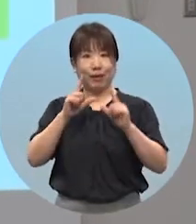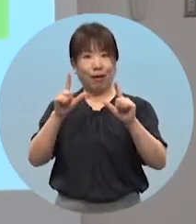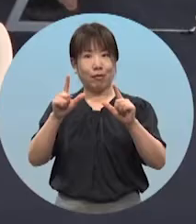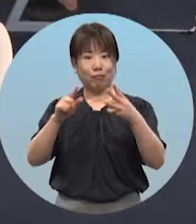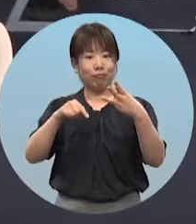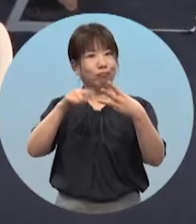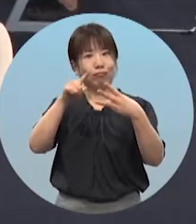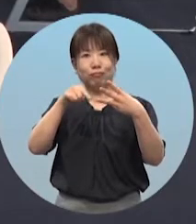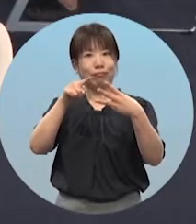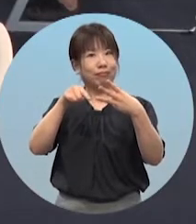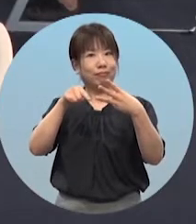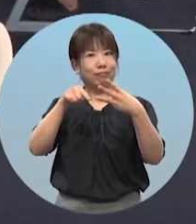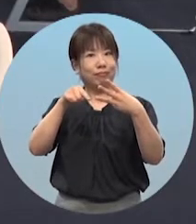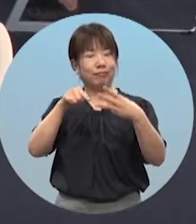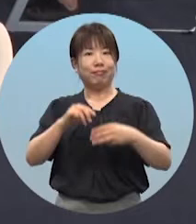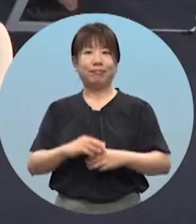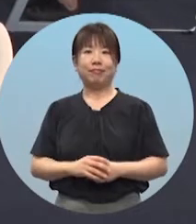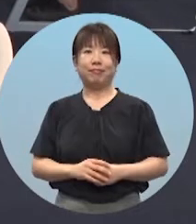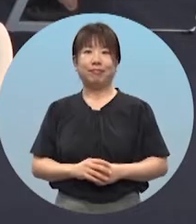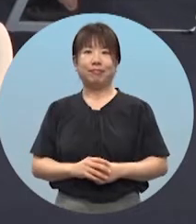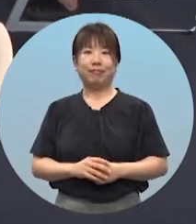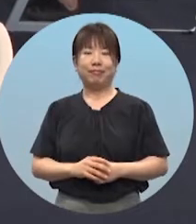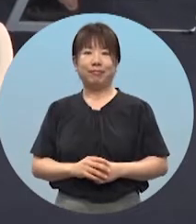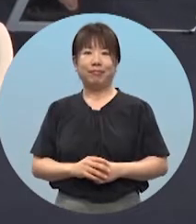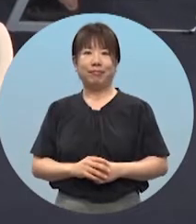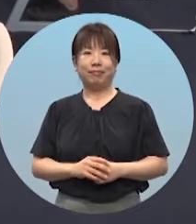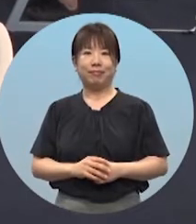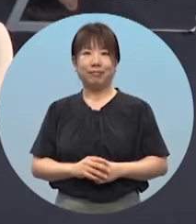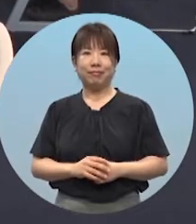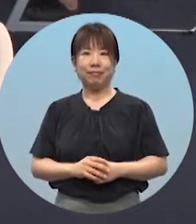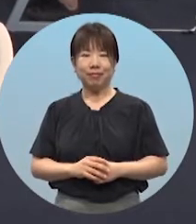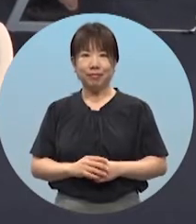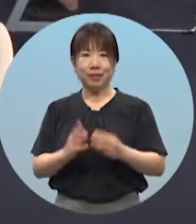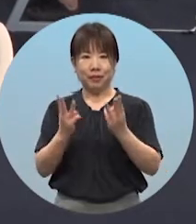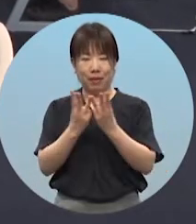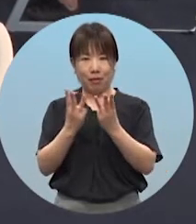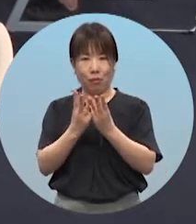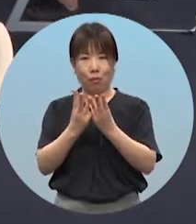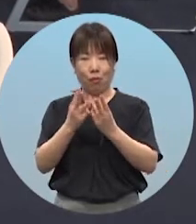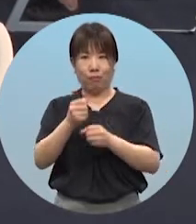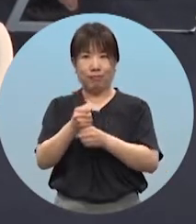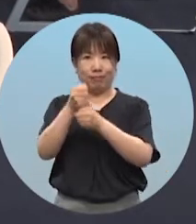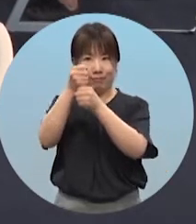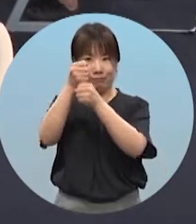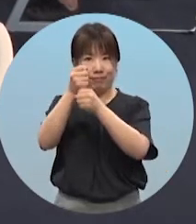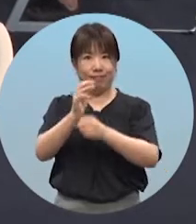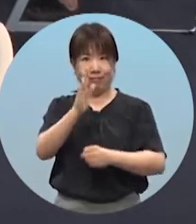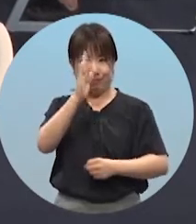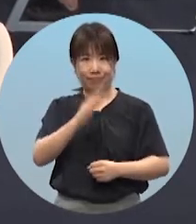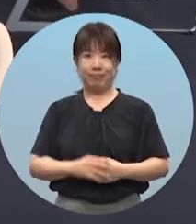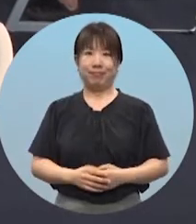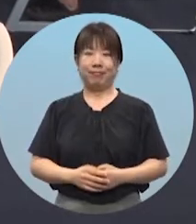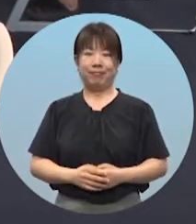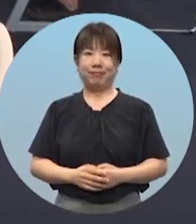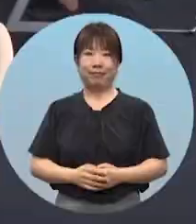だと思う？1番、2番、3番、正解だと思うのを挙げてください。